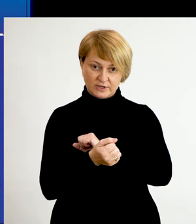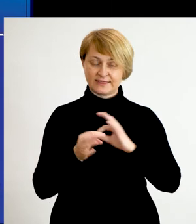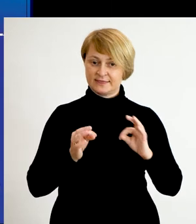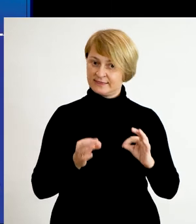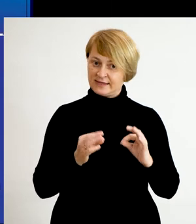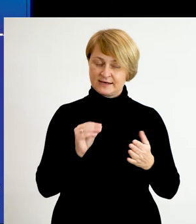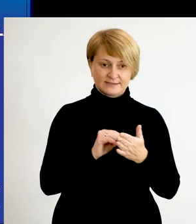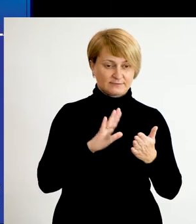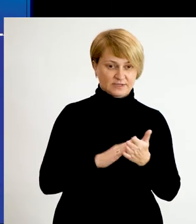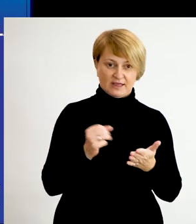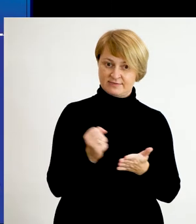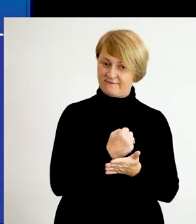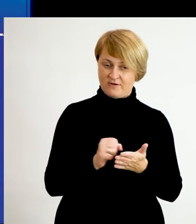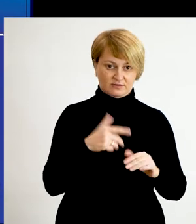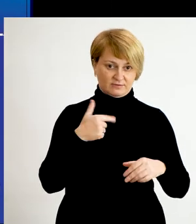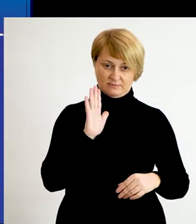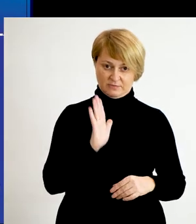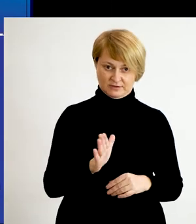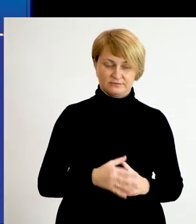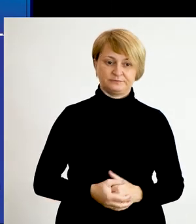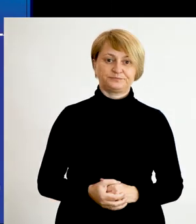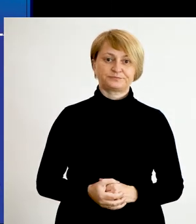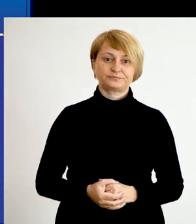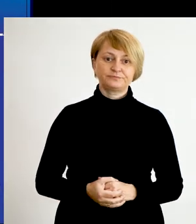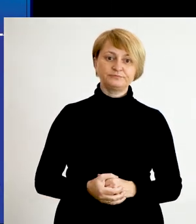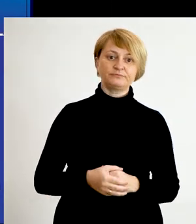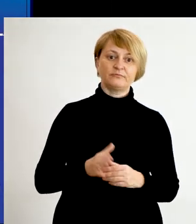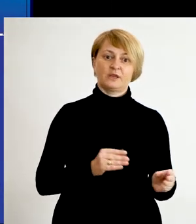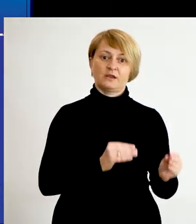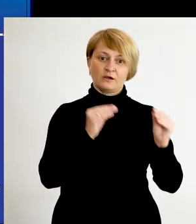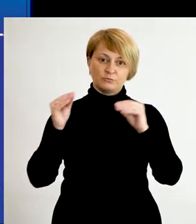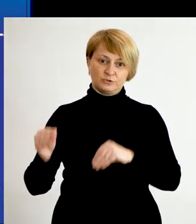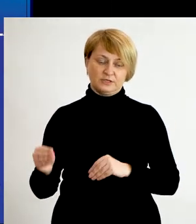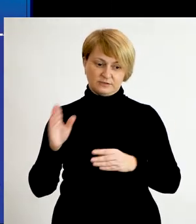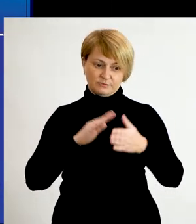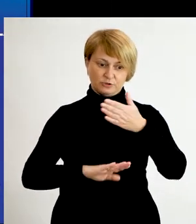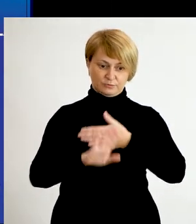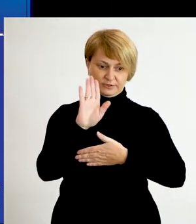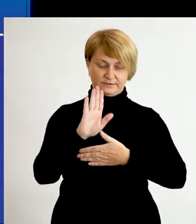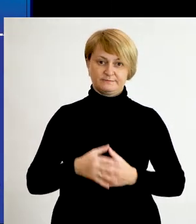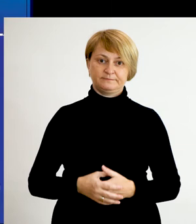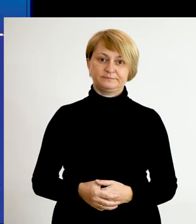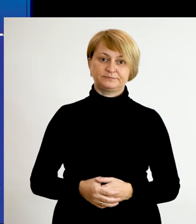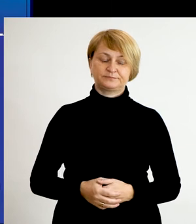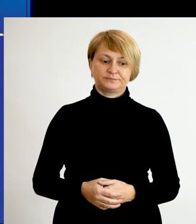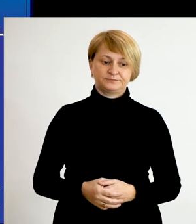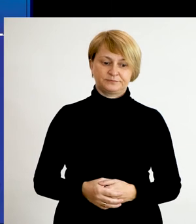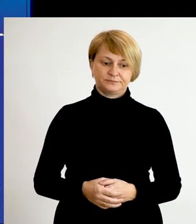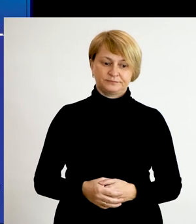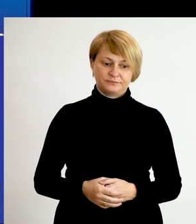niż zapisywać rzeczy, które potem się nie sprawdzą w rzeczywistości. Przechodząc do liczb i do samej prezentacji.